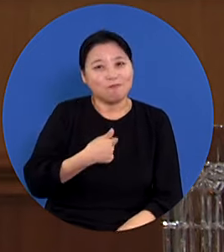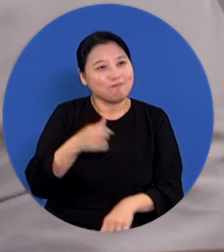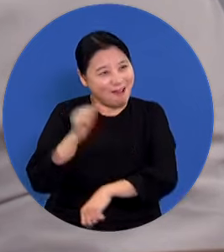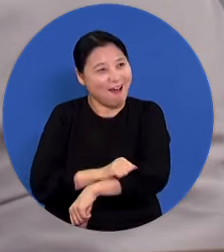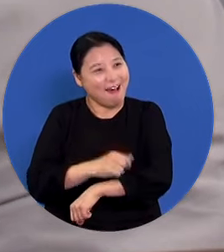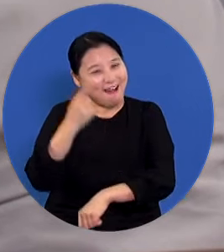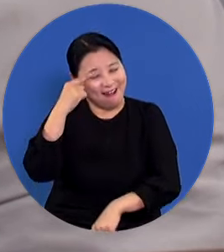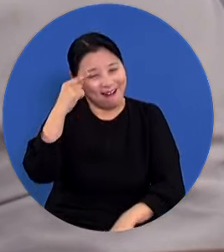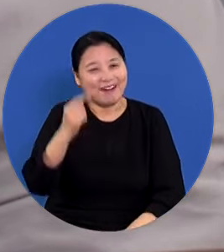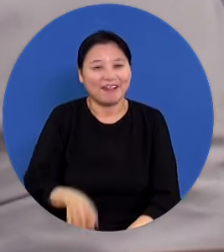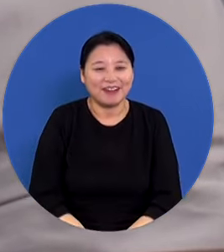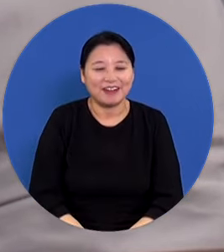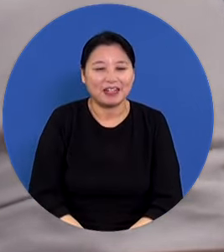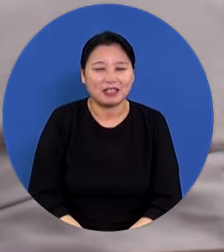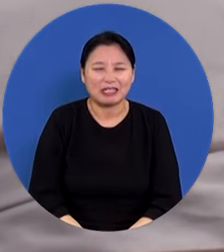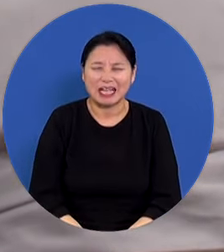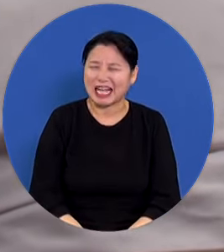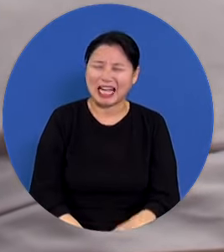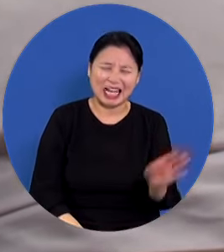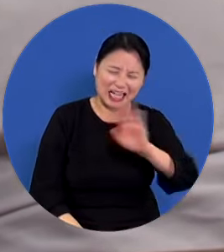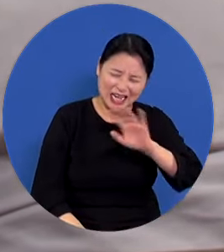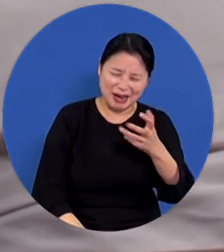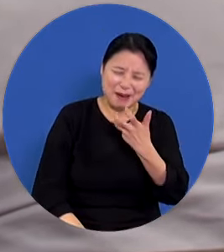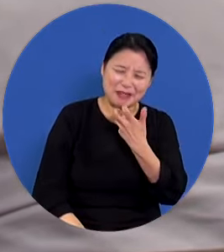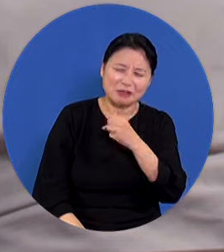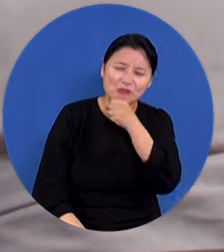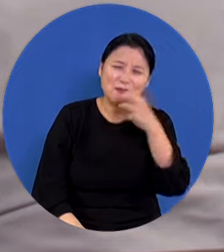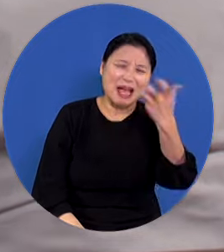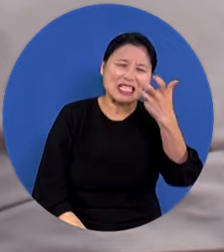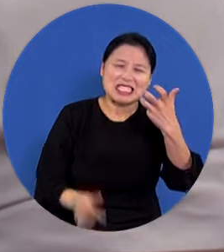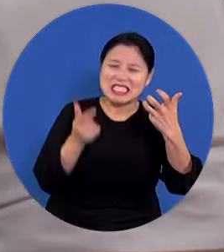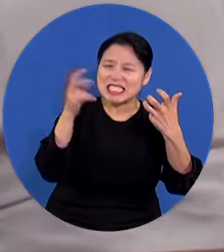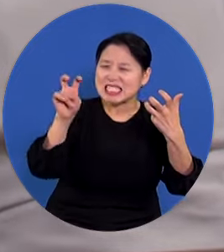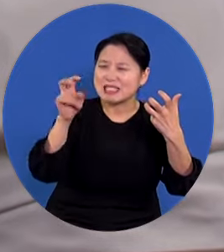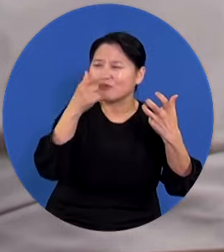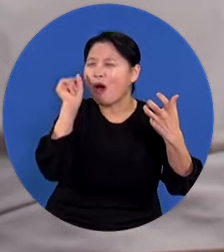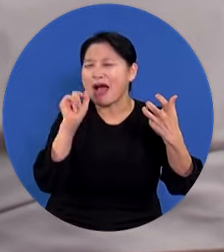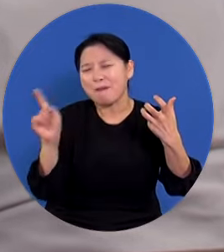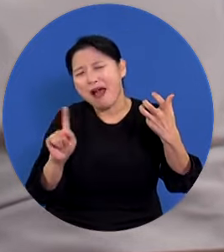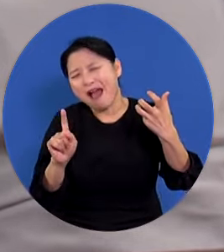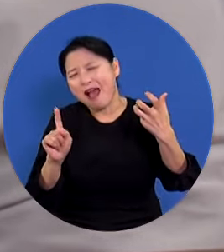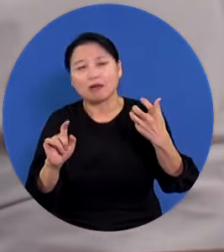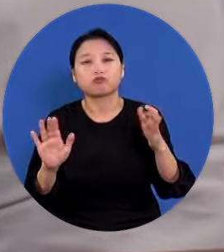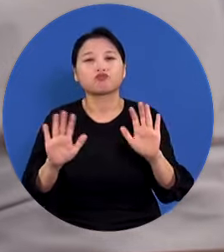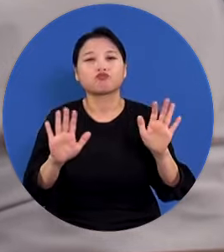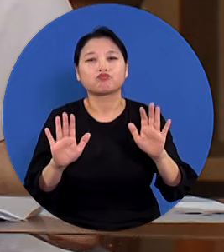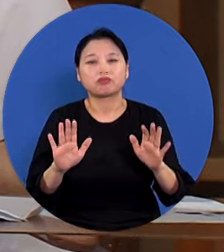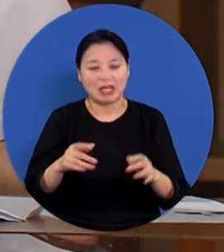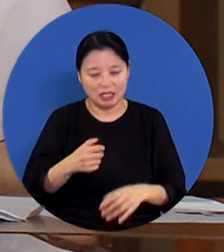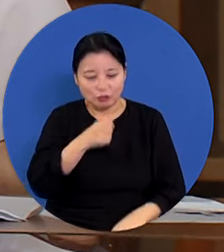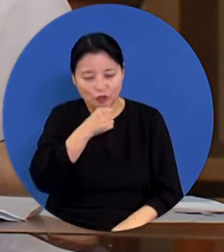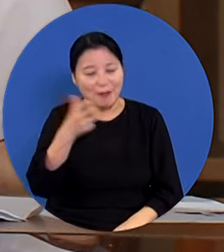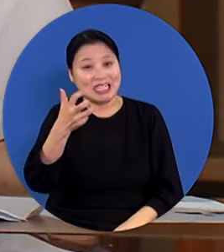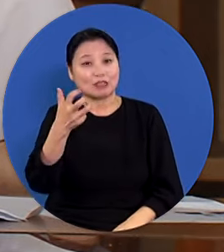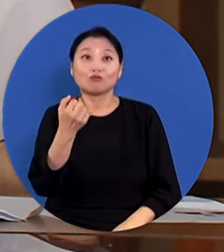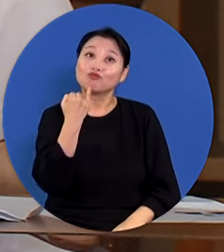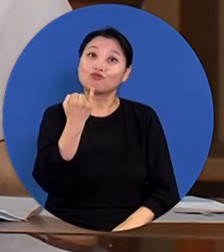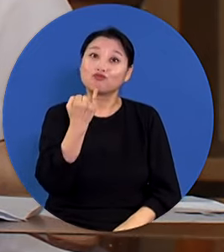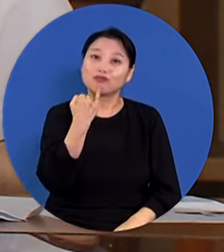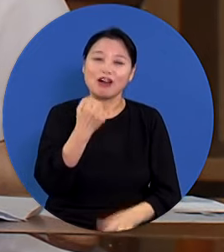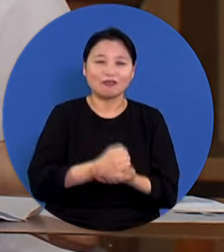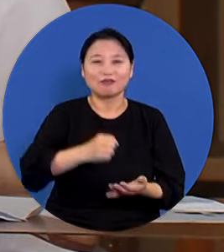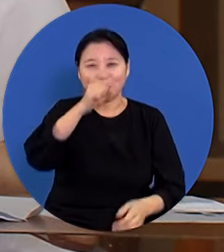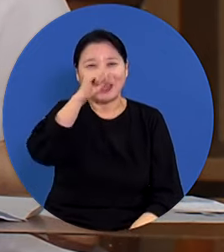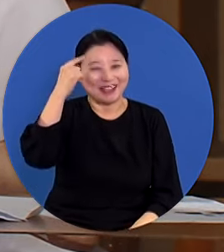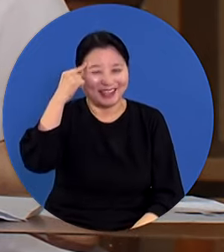괜찮다. 80이니까 아이고 난 아직 부족해가 아니라 예 저는 운이 예, 좋다. 예, 예, 예. 예, 좀 성향이 그런 것 같습니다. 그래서, 예, 예. 그래서